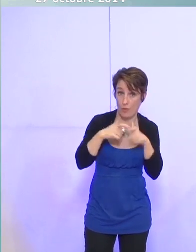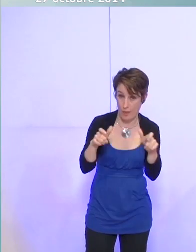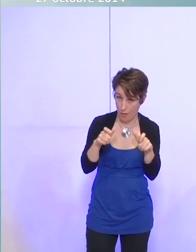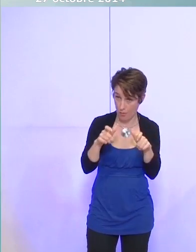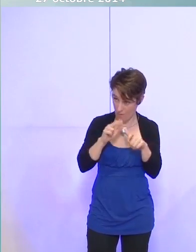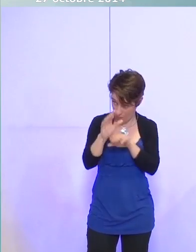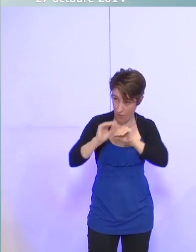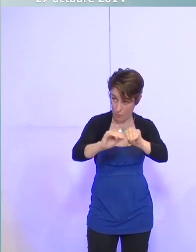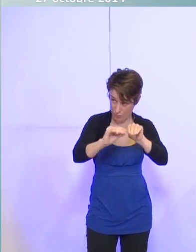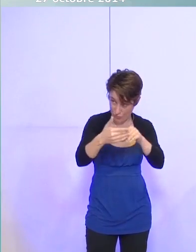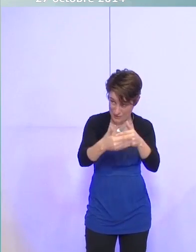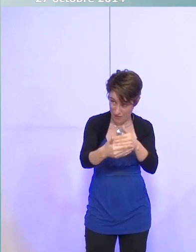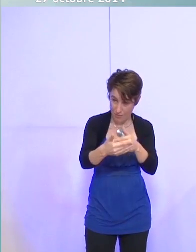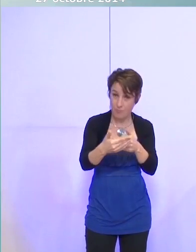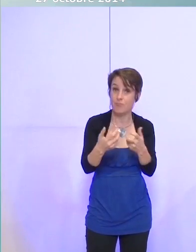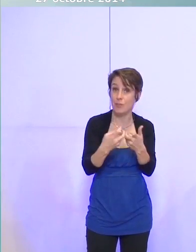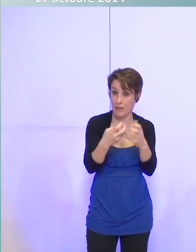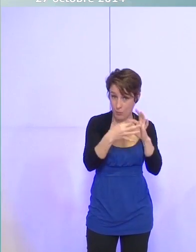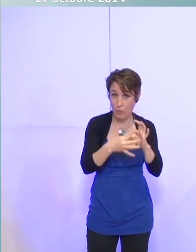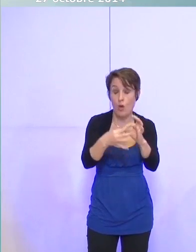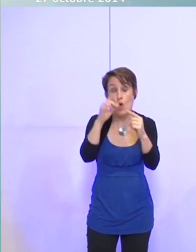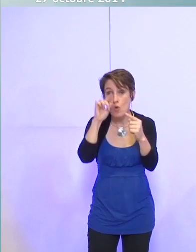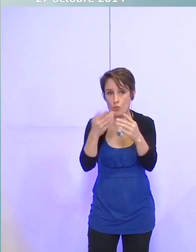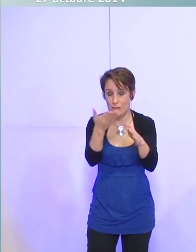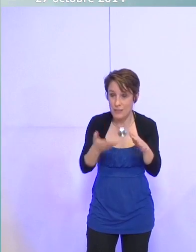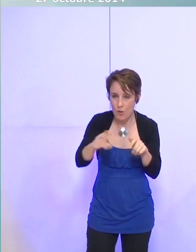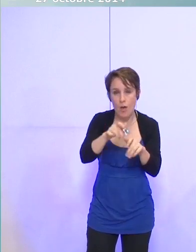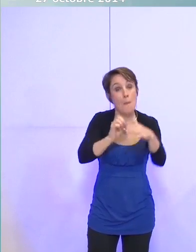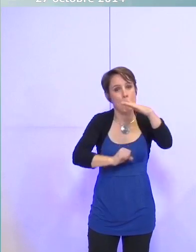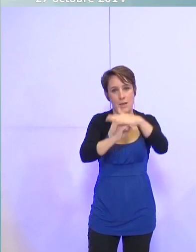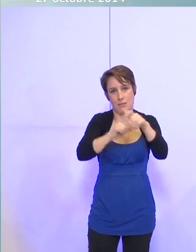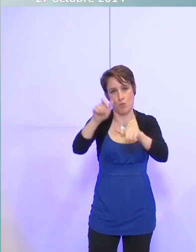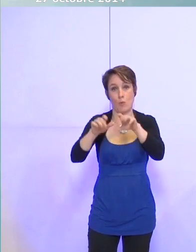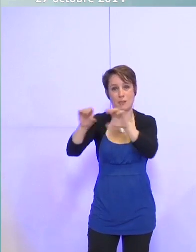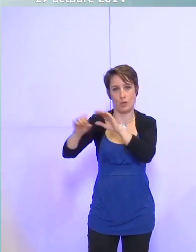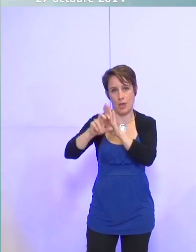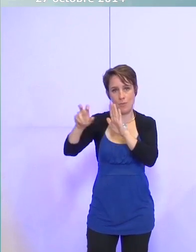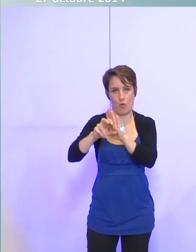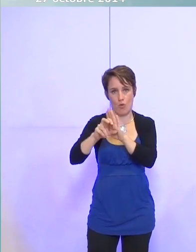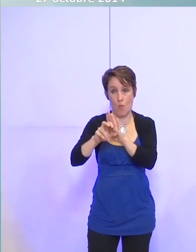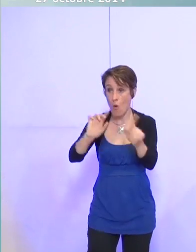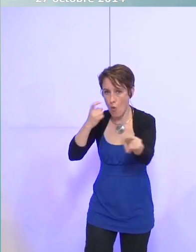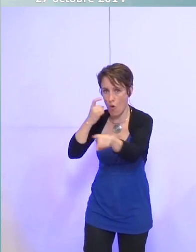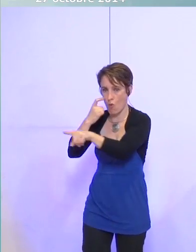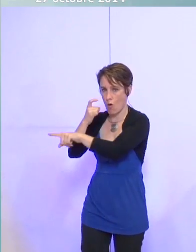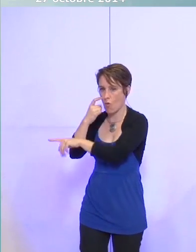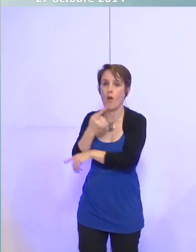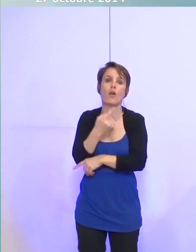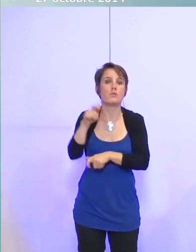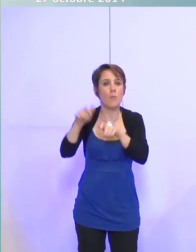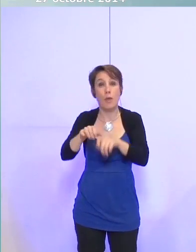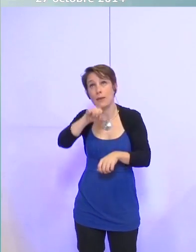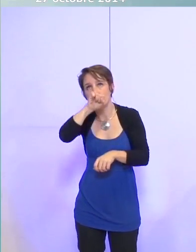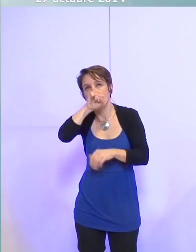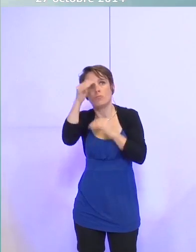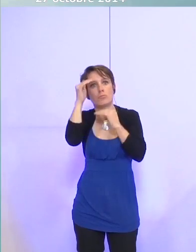seulement, voir comment nous pouvons toucher le plus grand nombre de Grenoblois, et pas seulement, là encore, les geeks ou